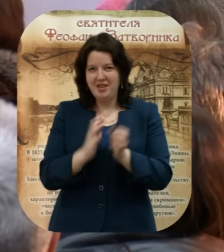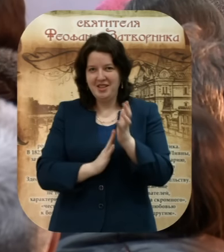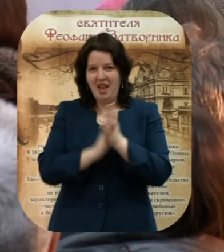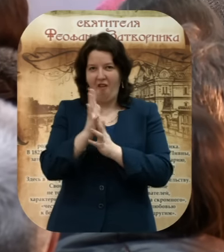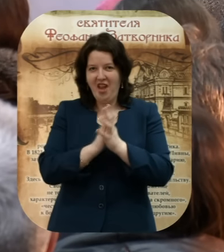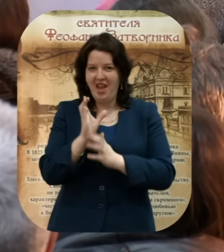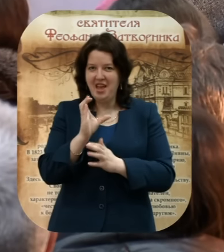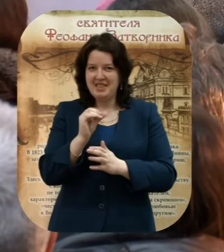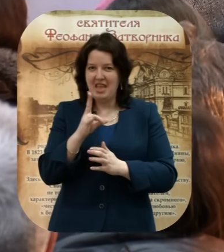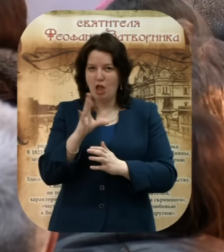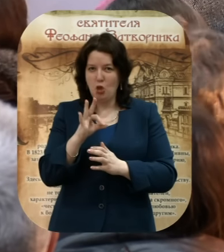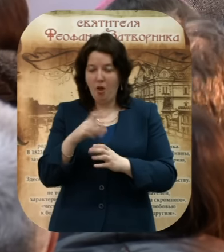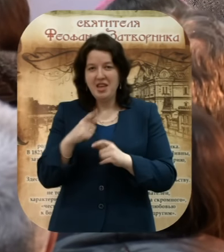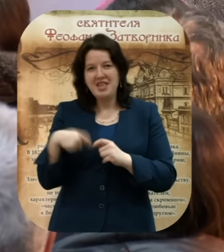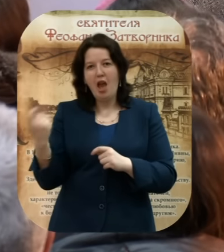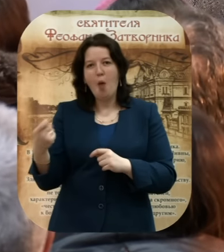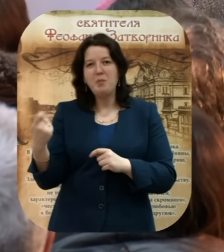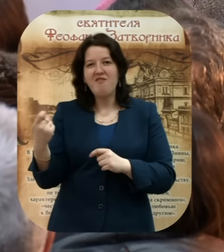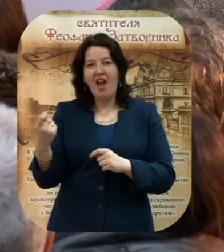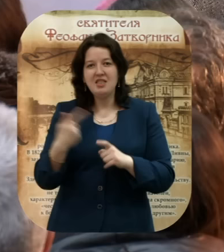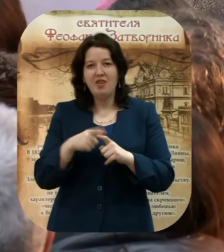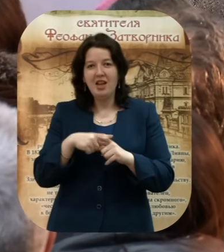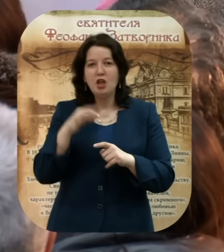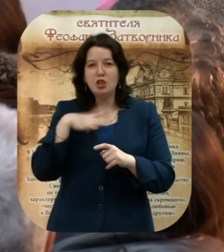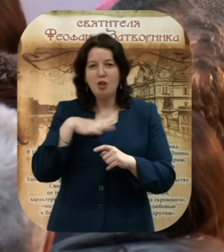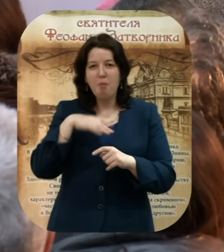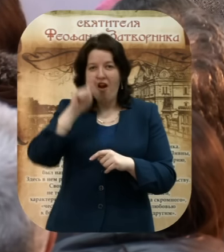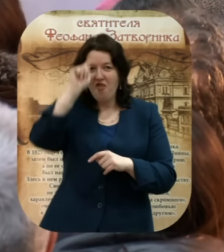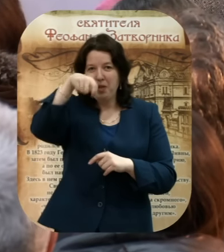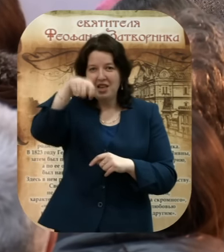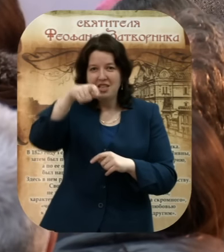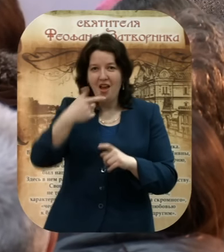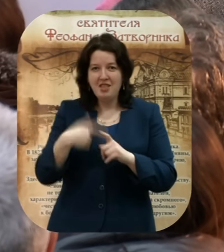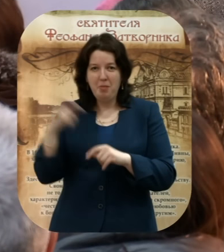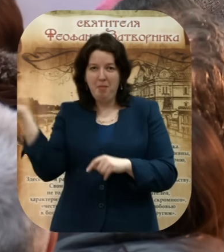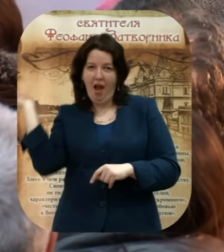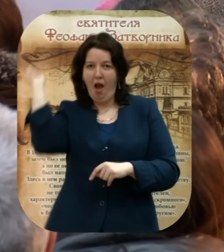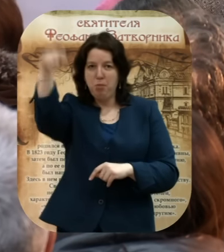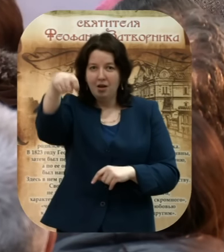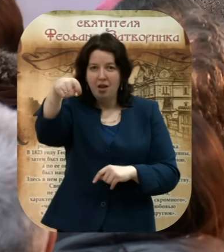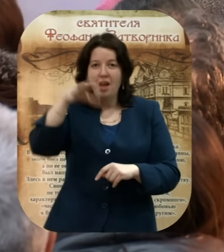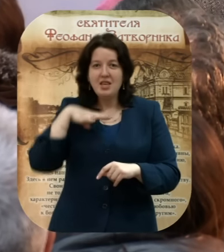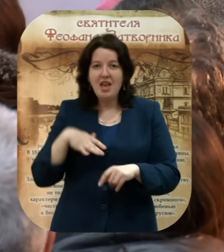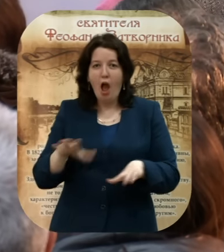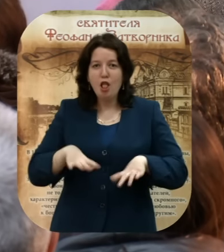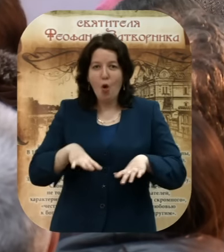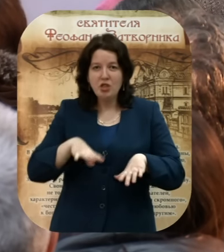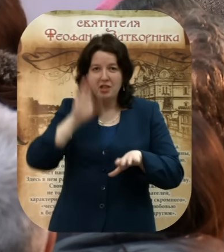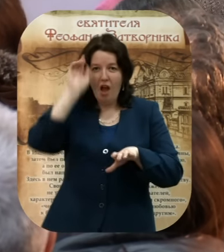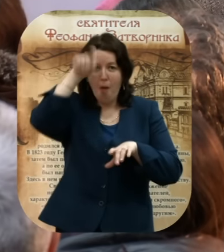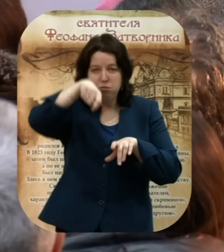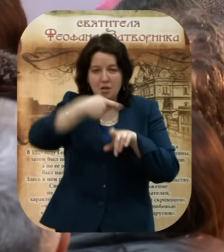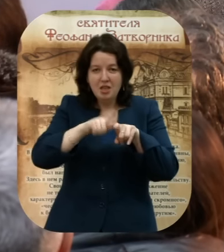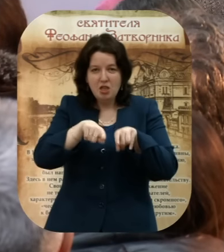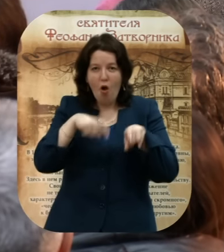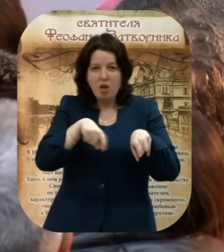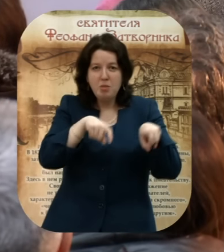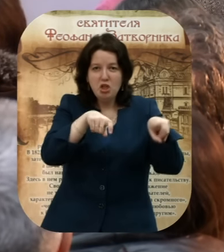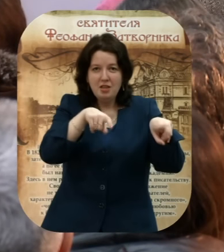и привязывали его так, чтобы впереди ее морды было вот так рядом, и лошадь за ним, и лошадь за ним,